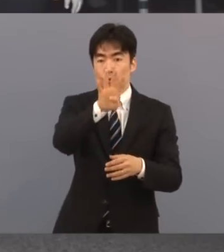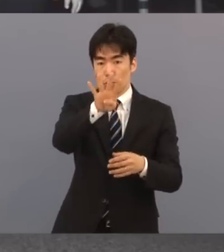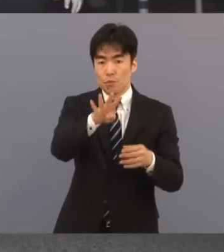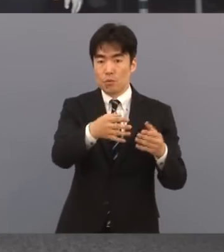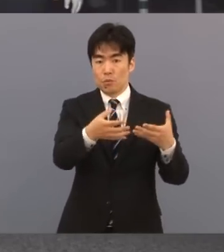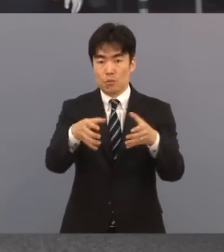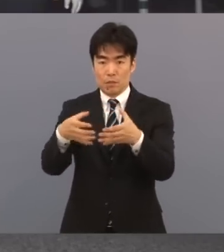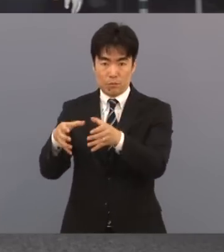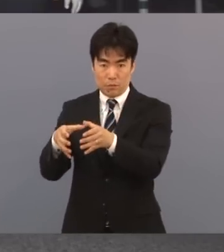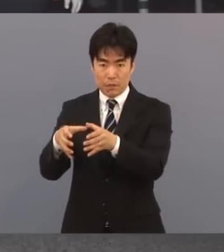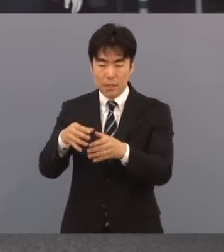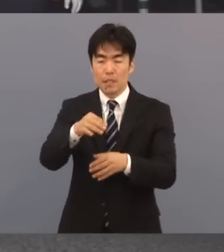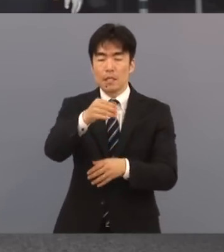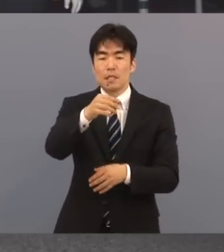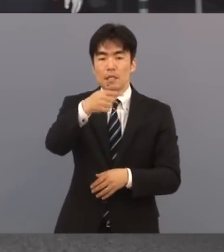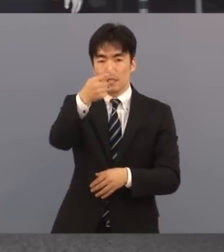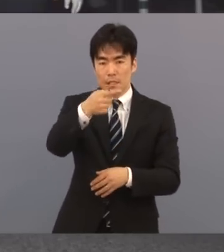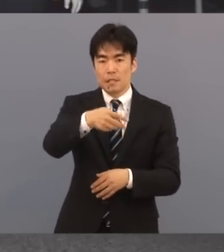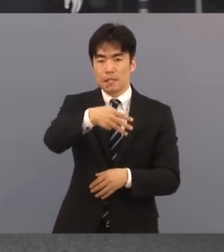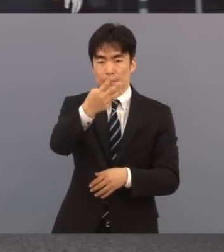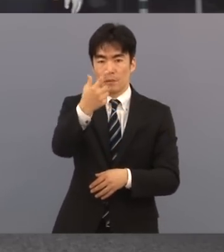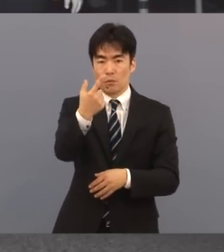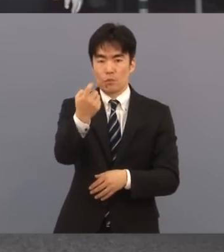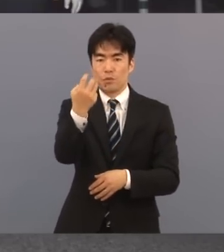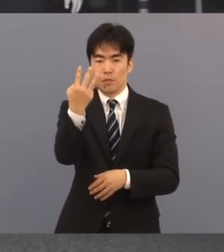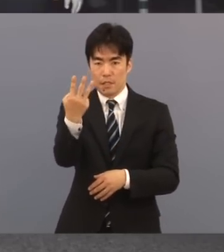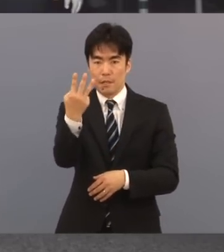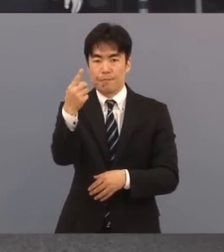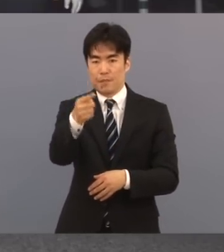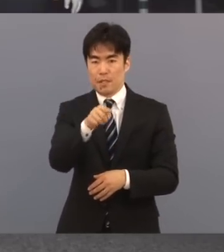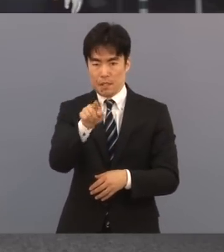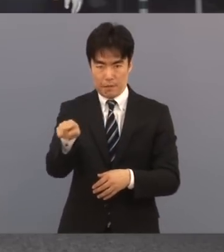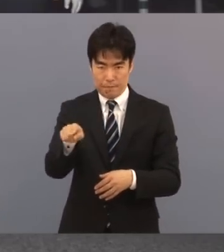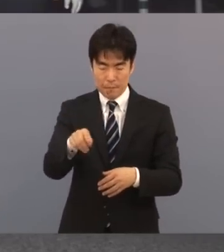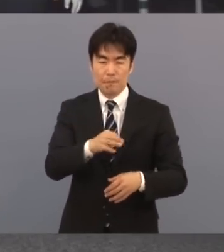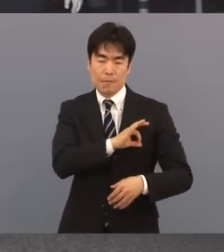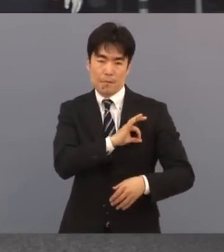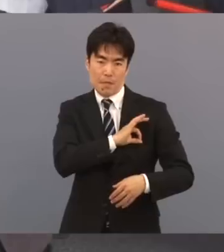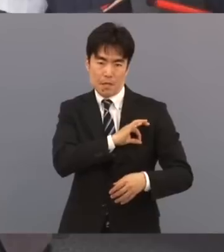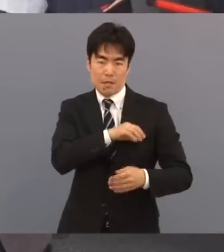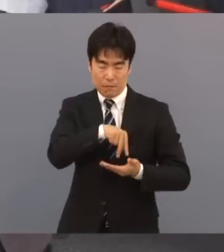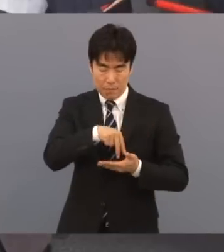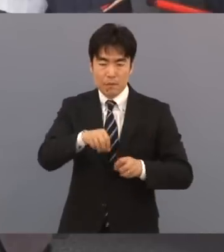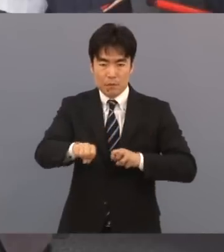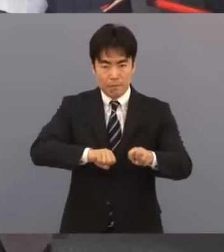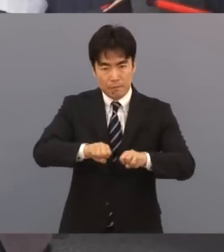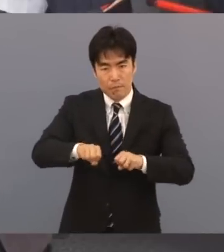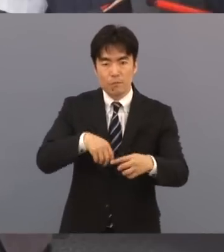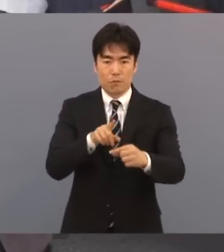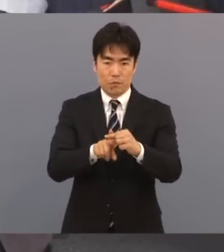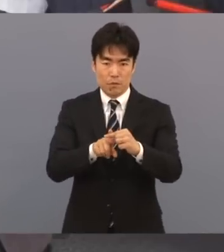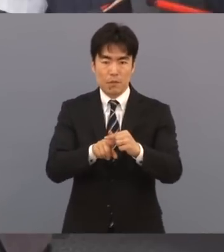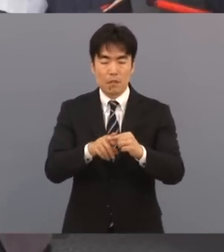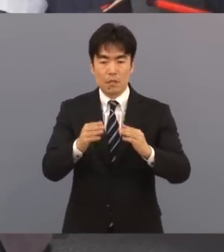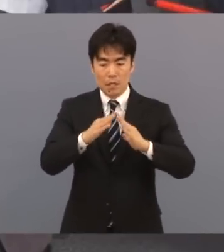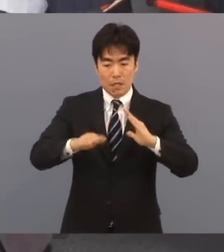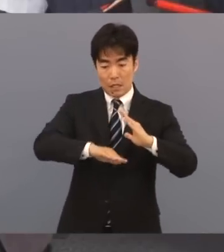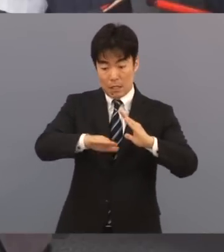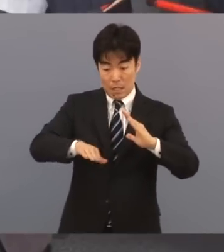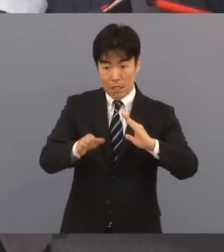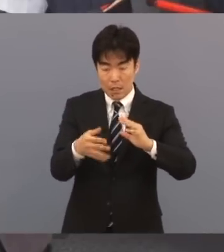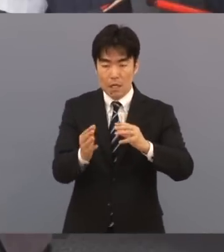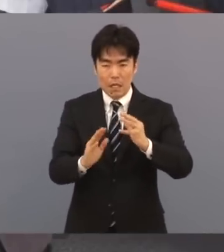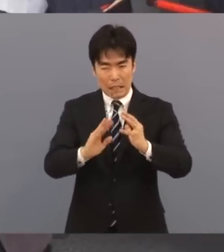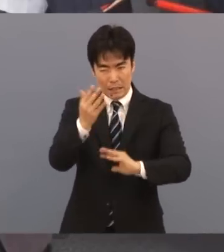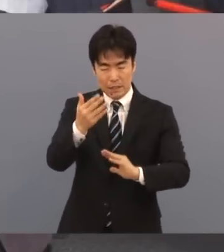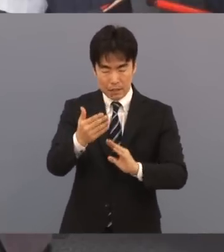ブ1363人がメンバーとして活動しています。家庭からの火災を防止する